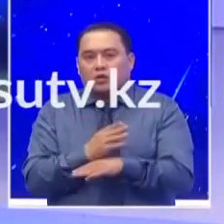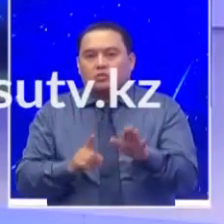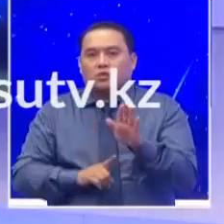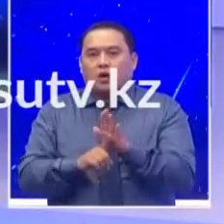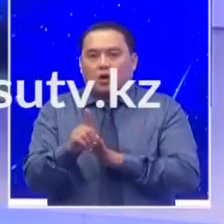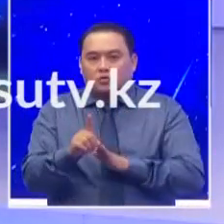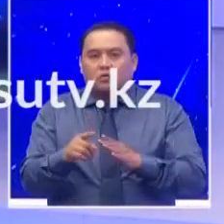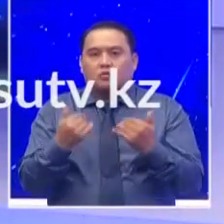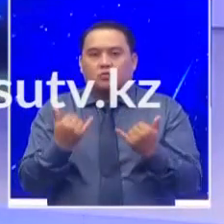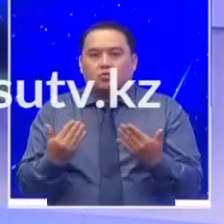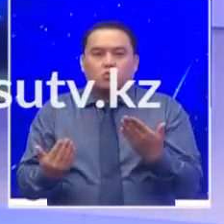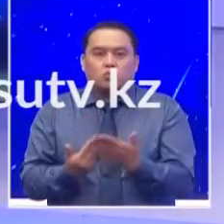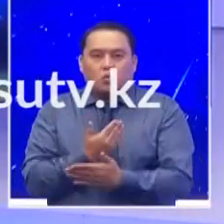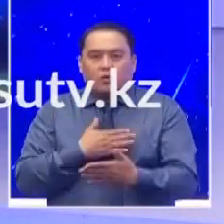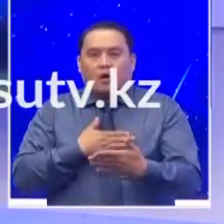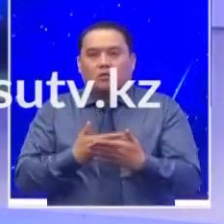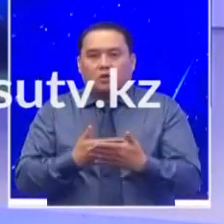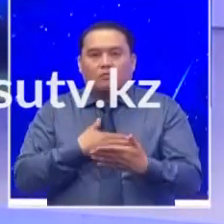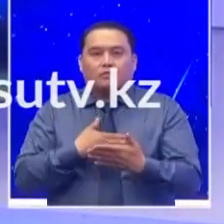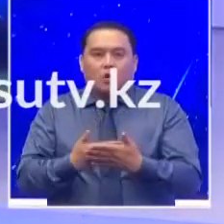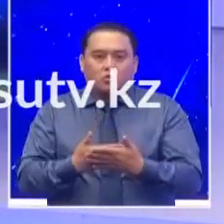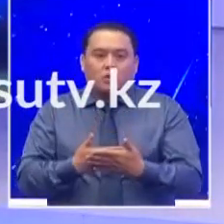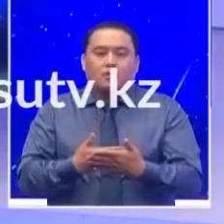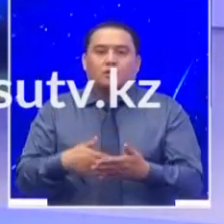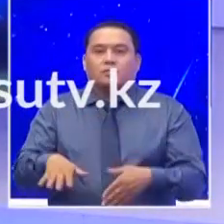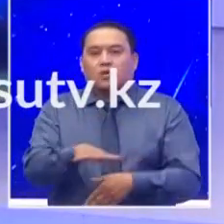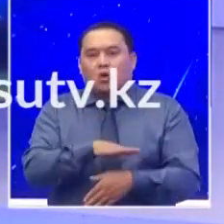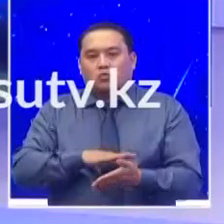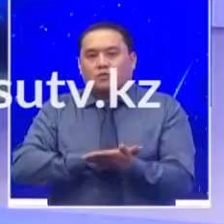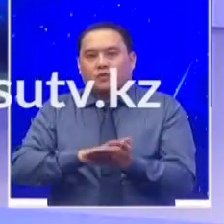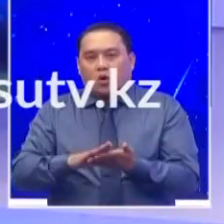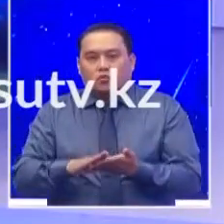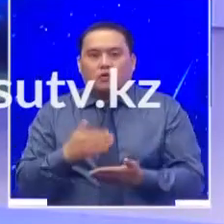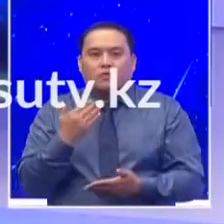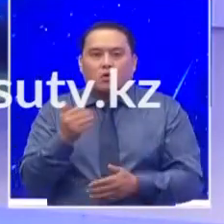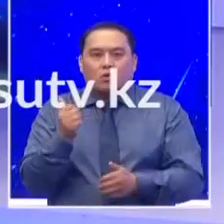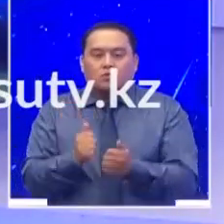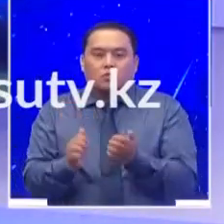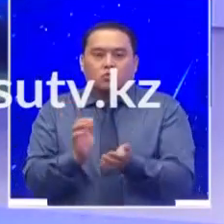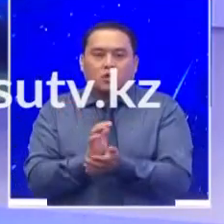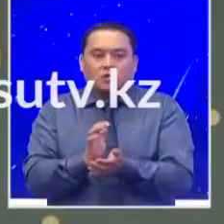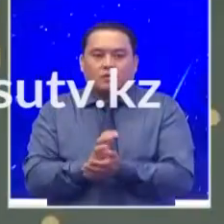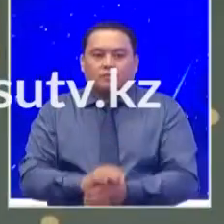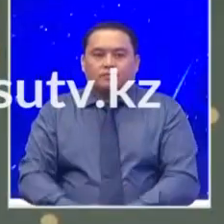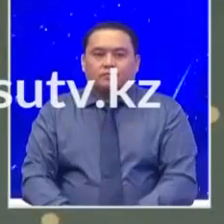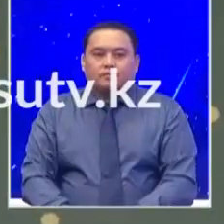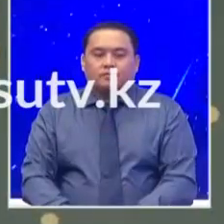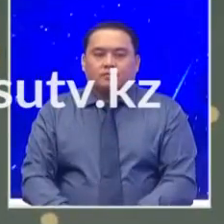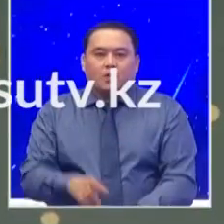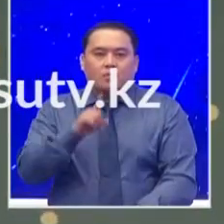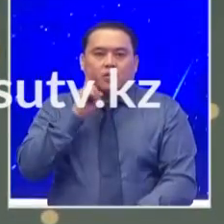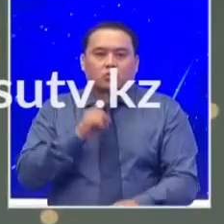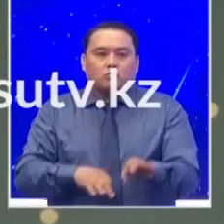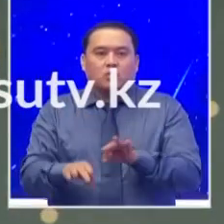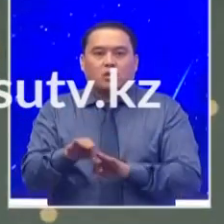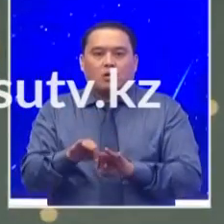В честь начала нового сезона юные активисты очистили побережье городского пляжа от мусора. Молодежный